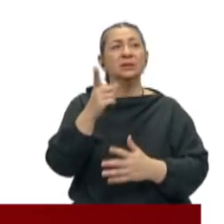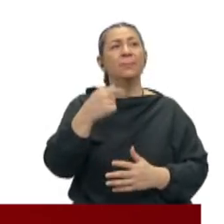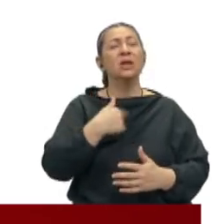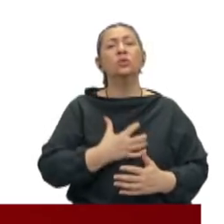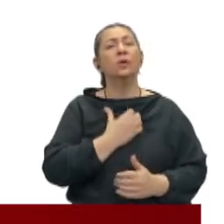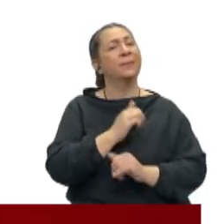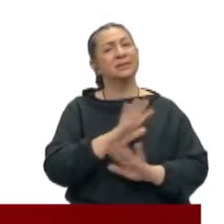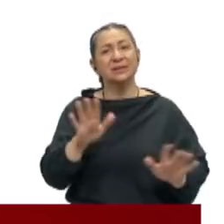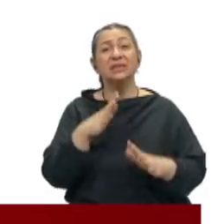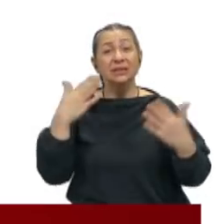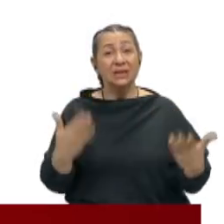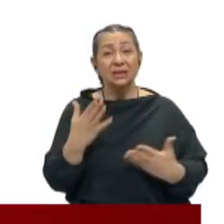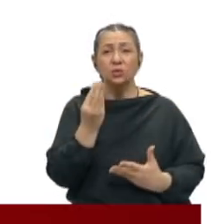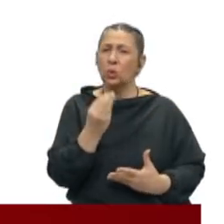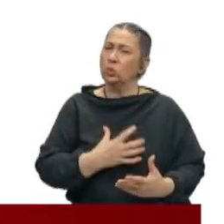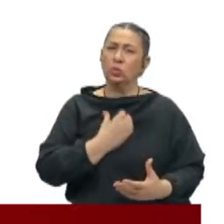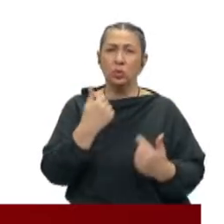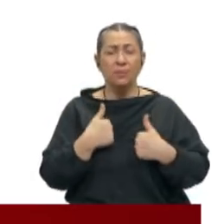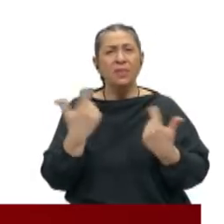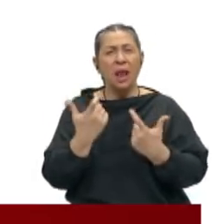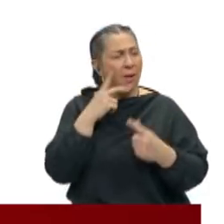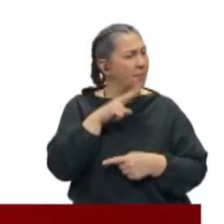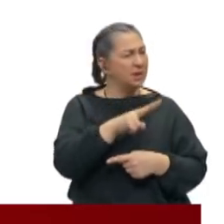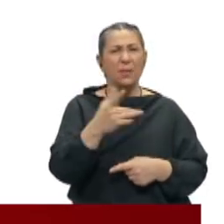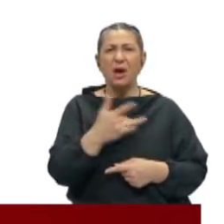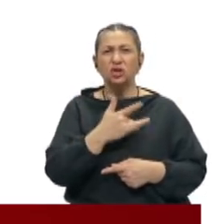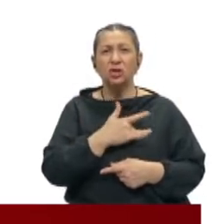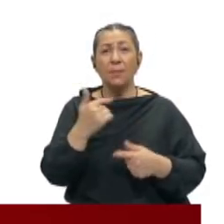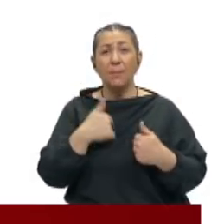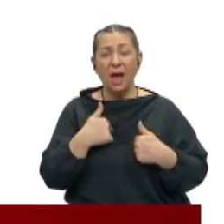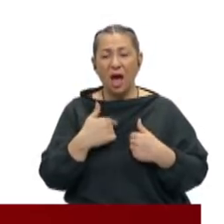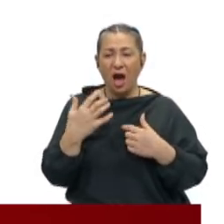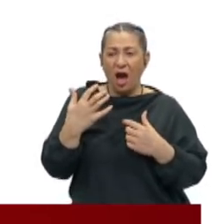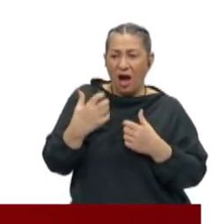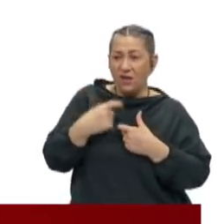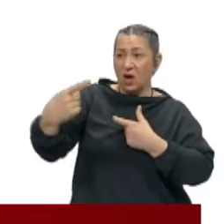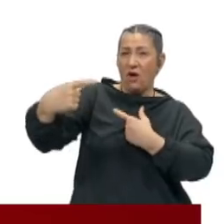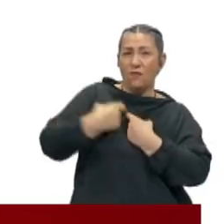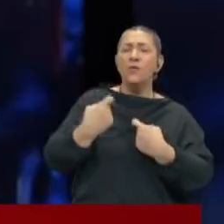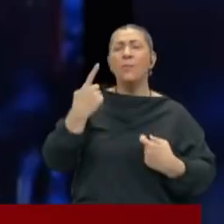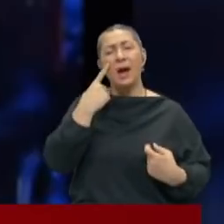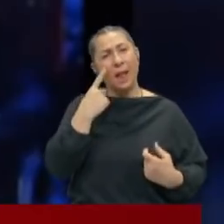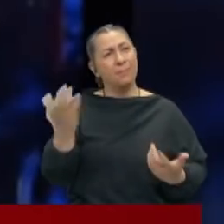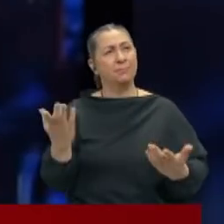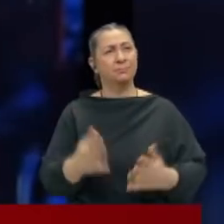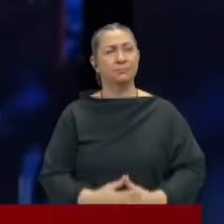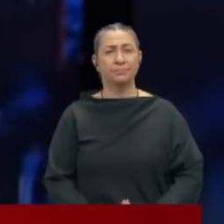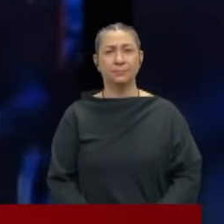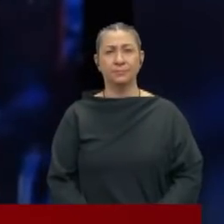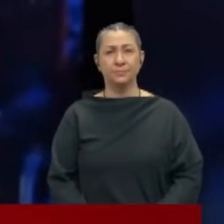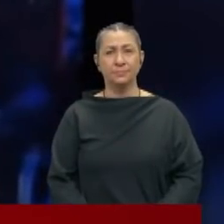beni üzemezsin, zaten çok üzgünüm. Nereye baksam acı, ben avım, sen avcı. Vur bakalım.